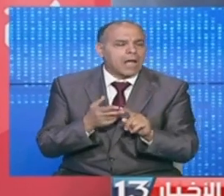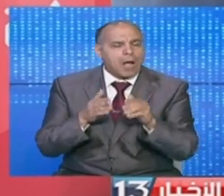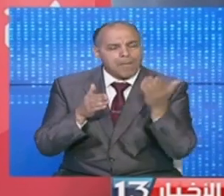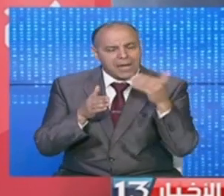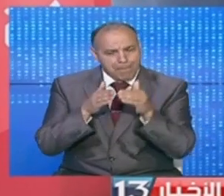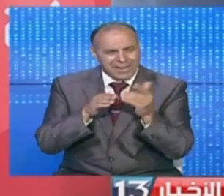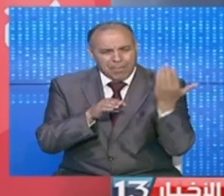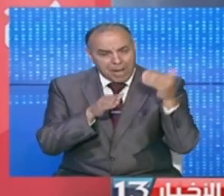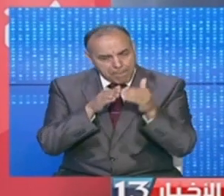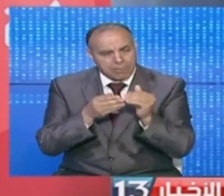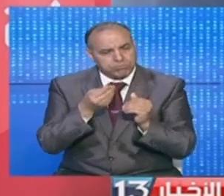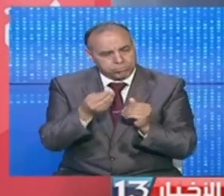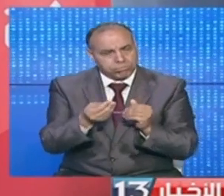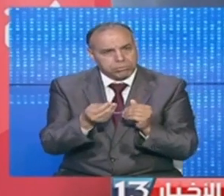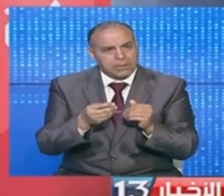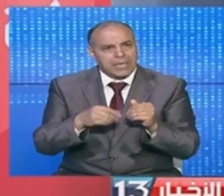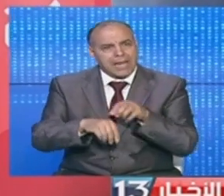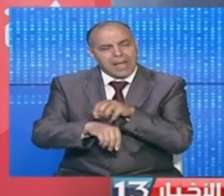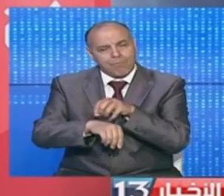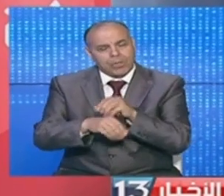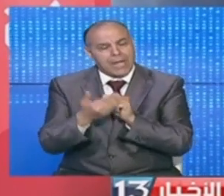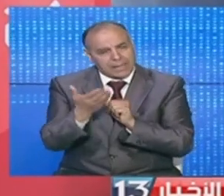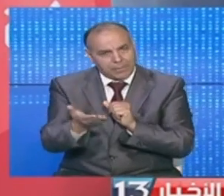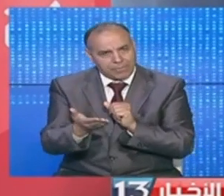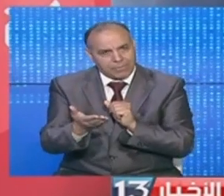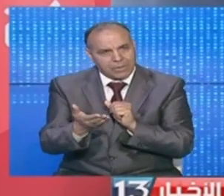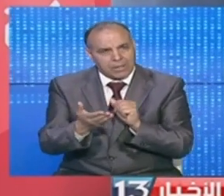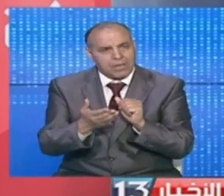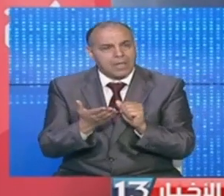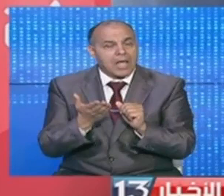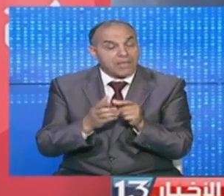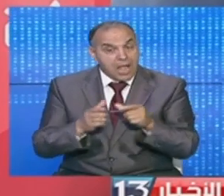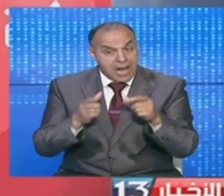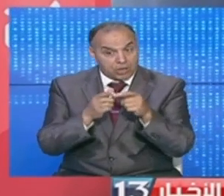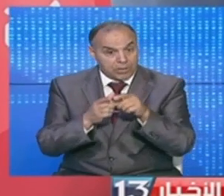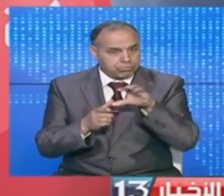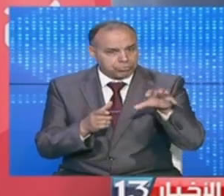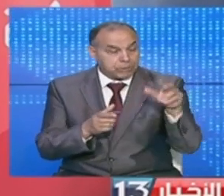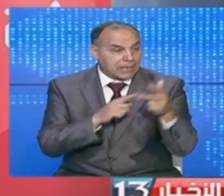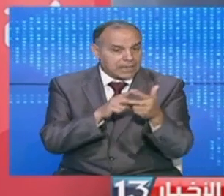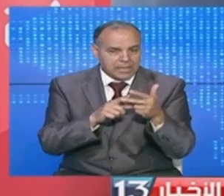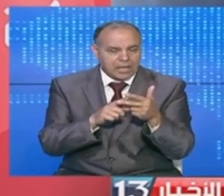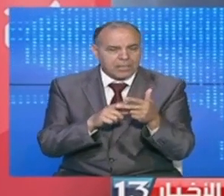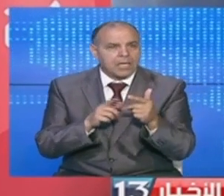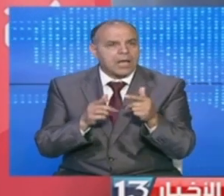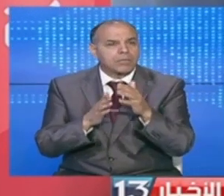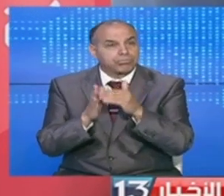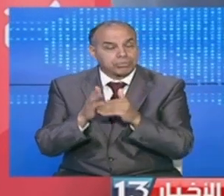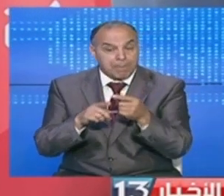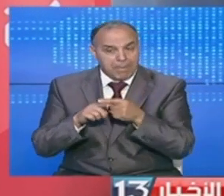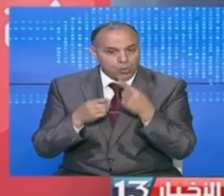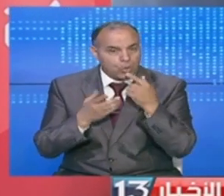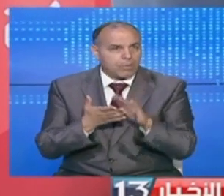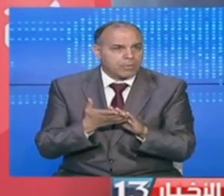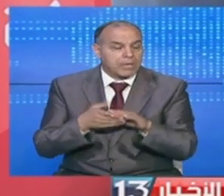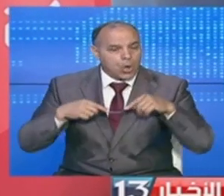مطالب في وقت سابق إلى السادة العمد، وتكونت للغرض لجان محلية ثلاثية بمقتضى منشور مشترك